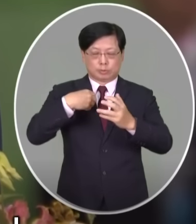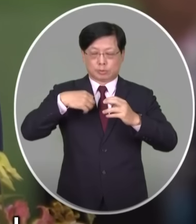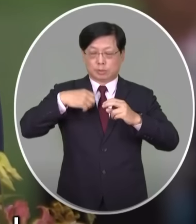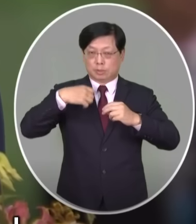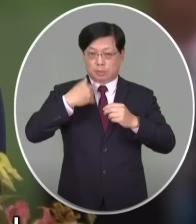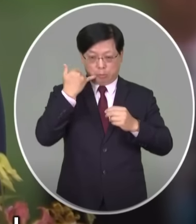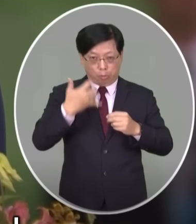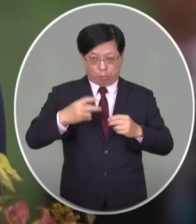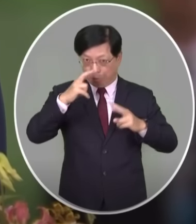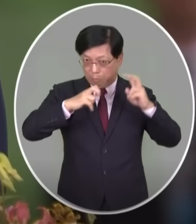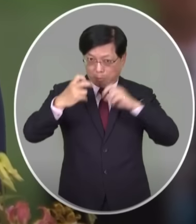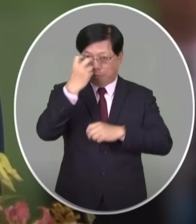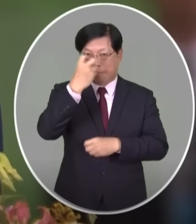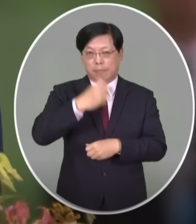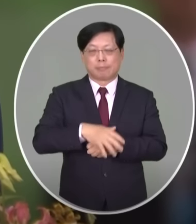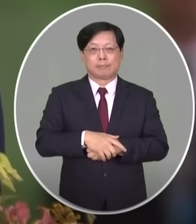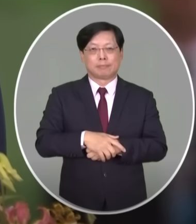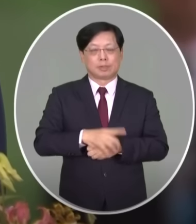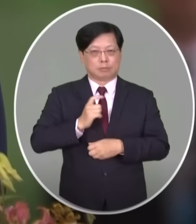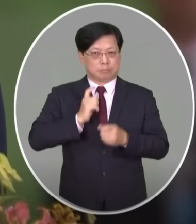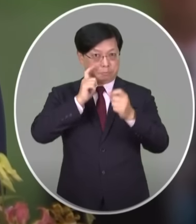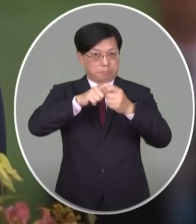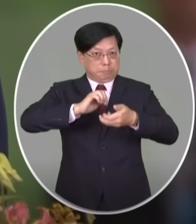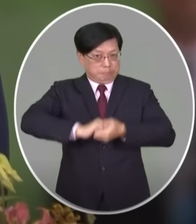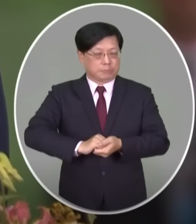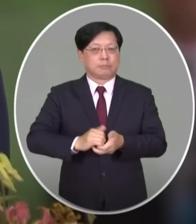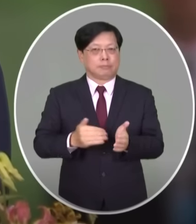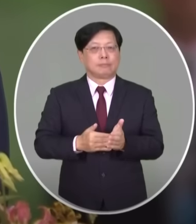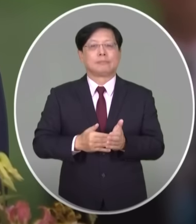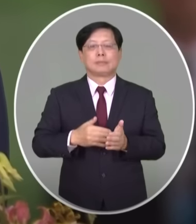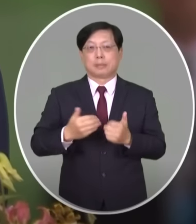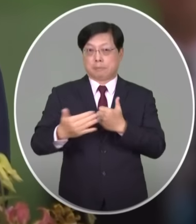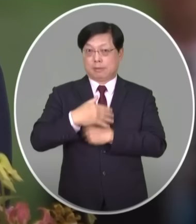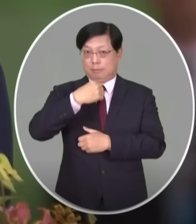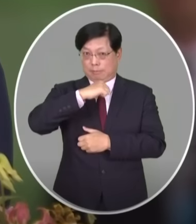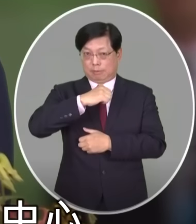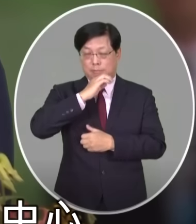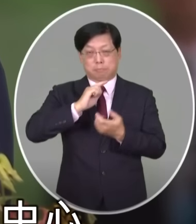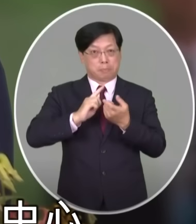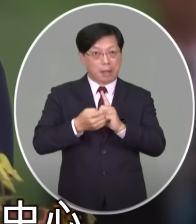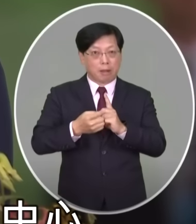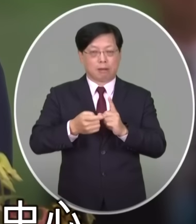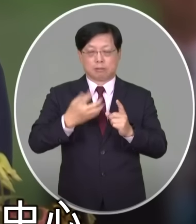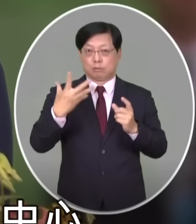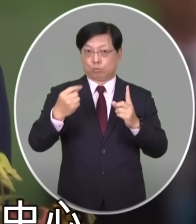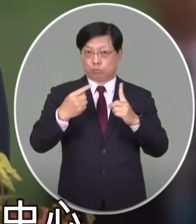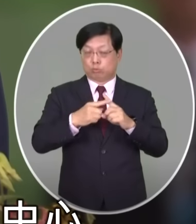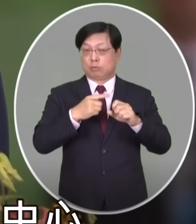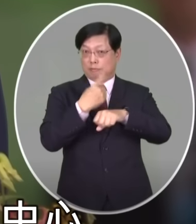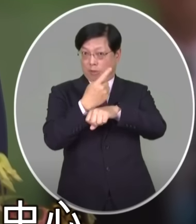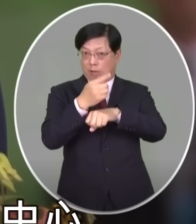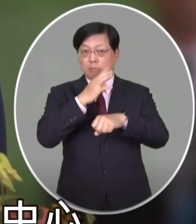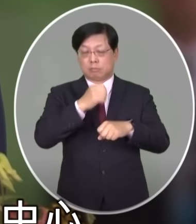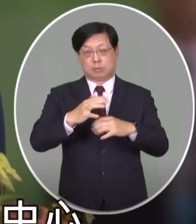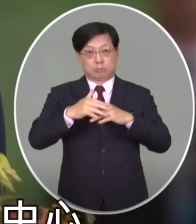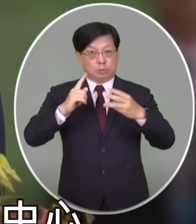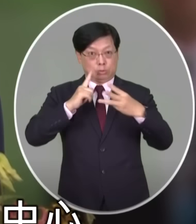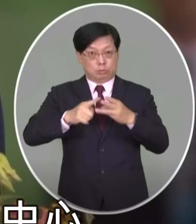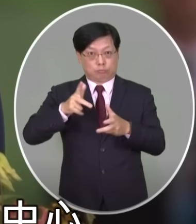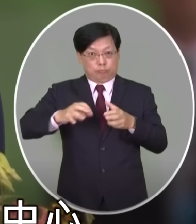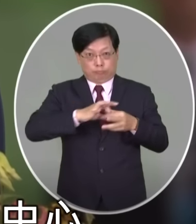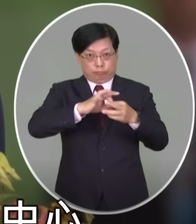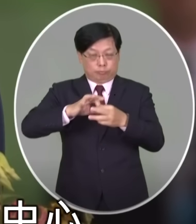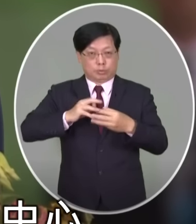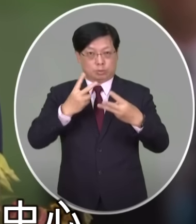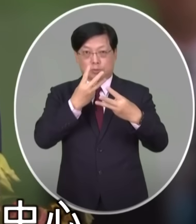洋。我们立定目标，要让台湾成为无人机民主供应链的亚洲